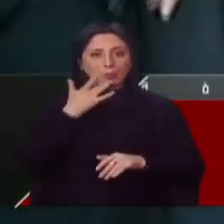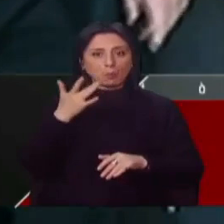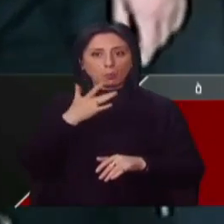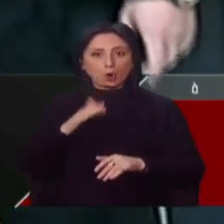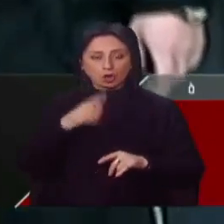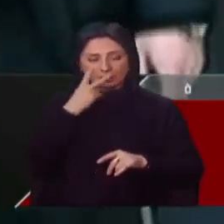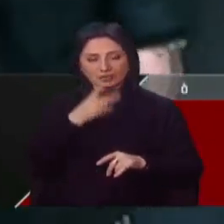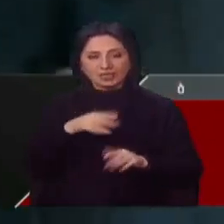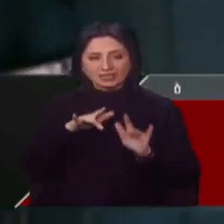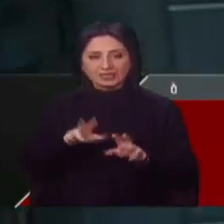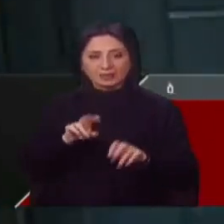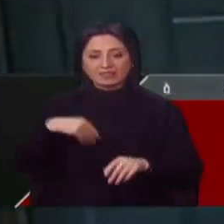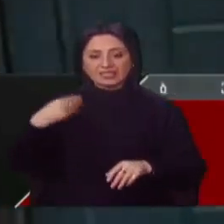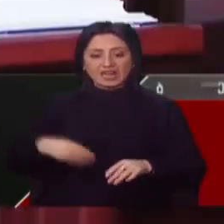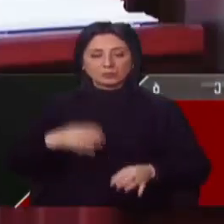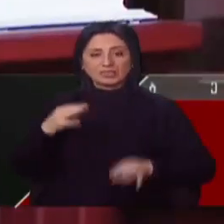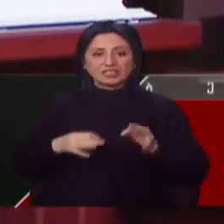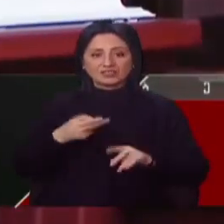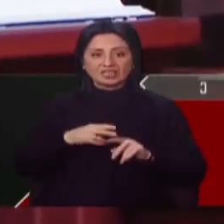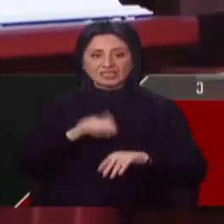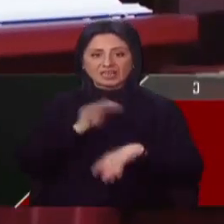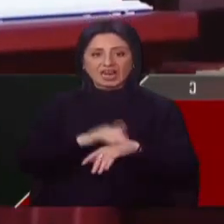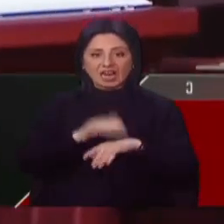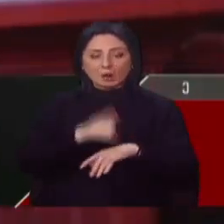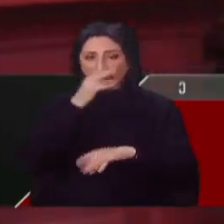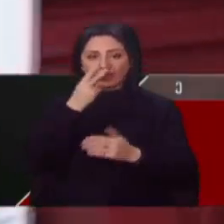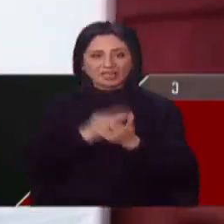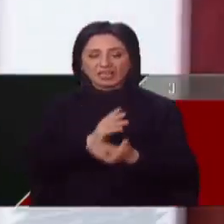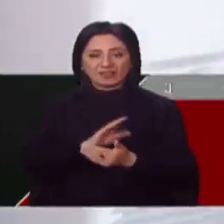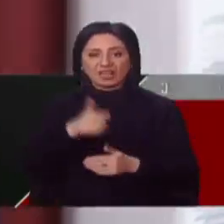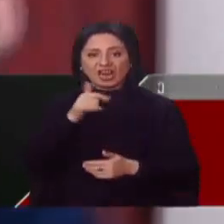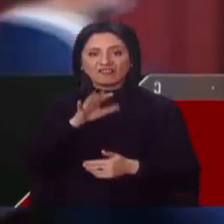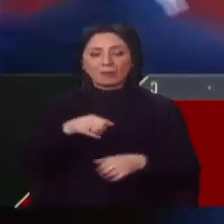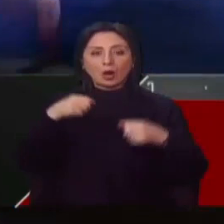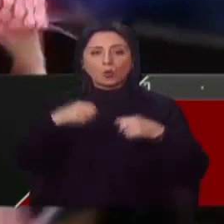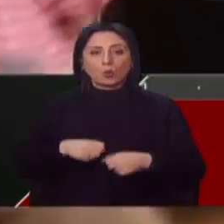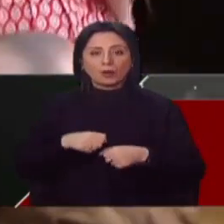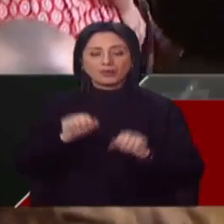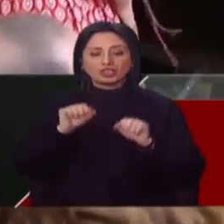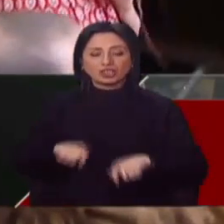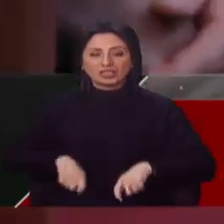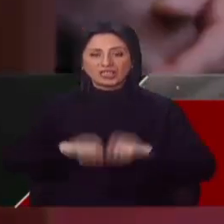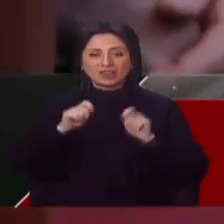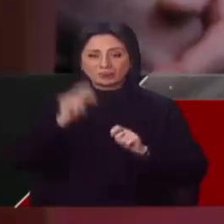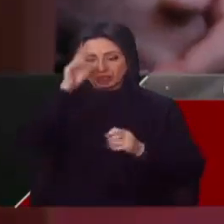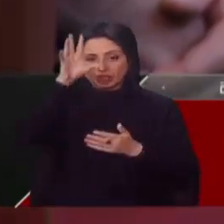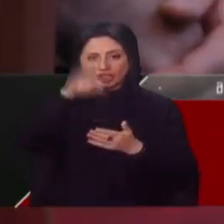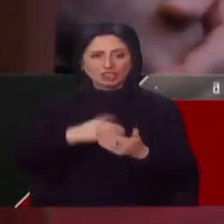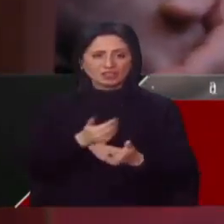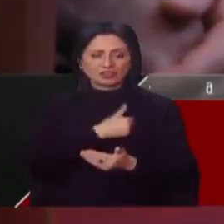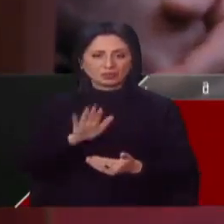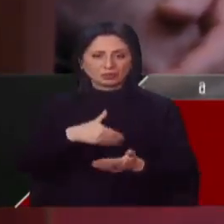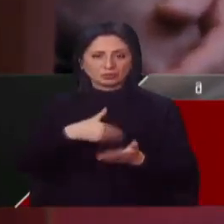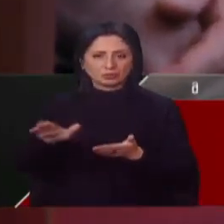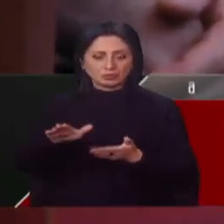პოლიტიკურ სარჩულს ხედავდა, სტრასბურგის სასამართლომ ეს გარემოება ვერ დაინახა და გვარამიას უფლებების შესაძლო დარღვევის შესწავლაც კი არ